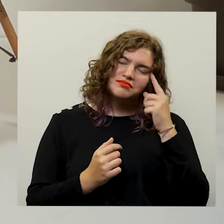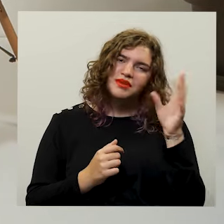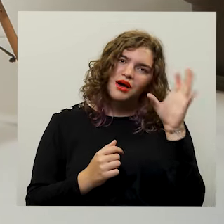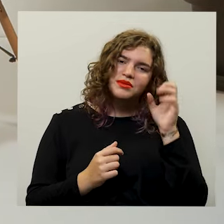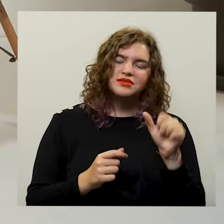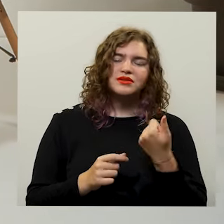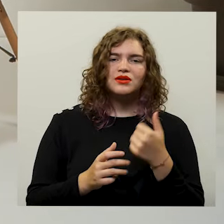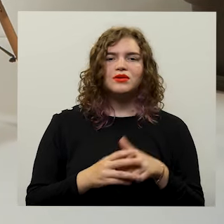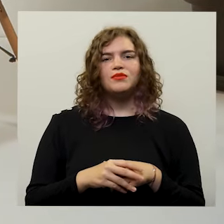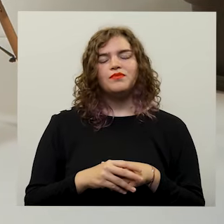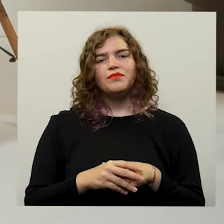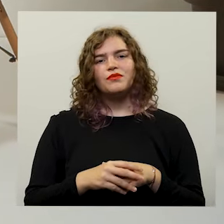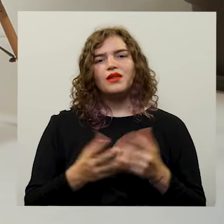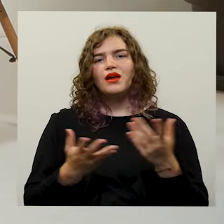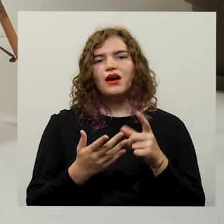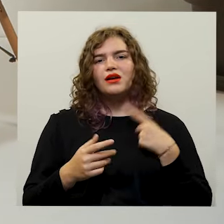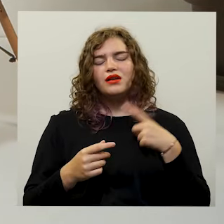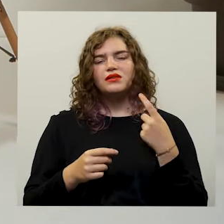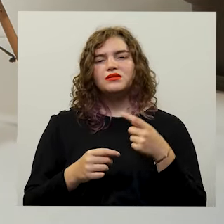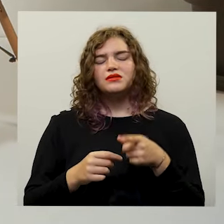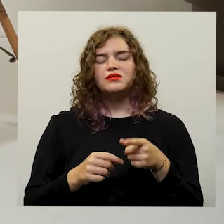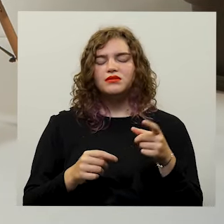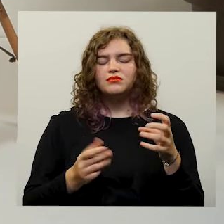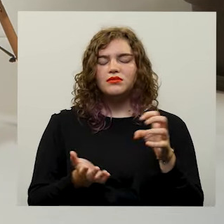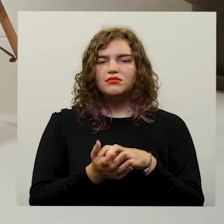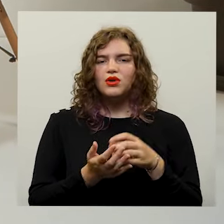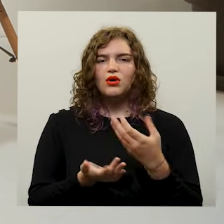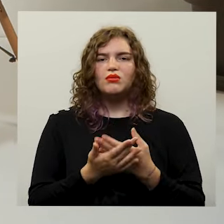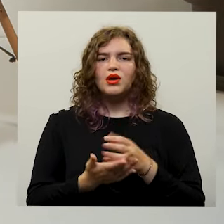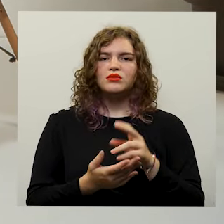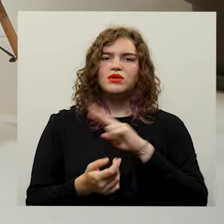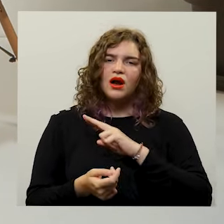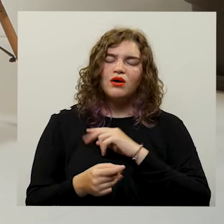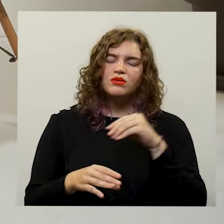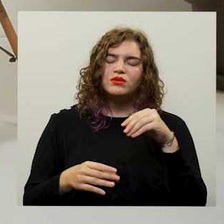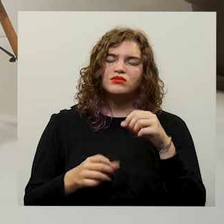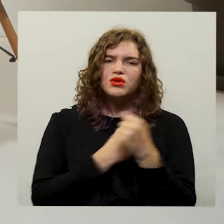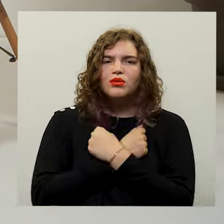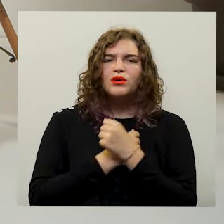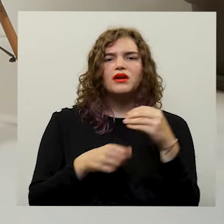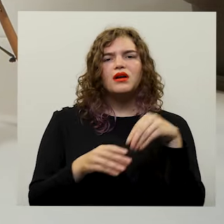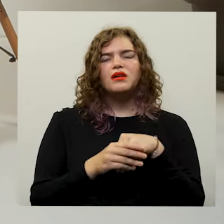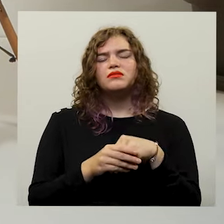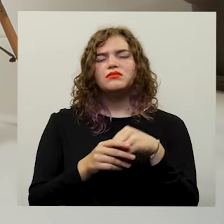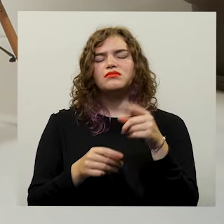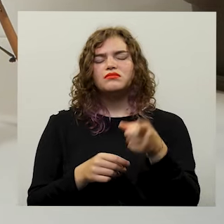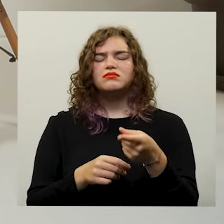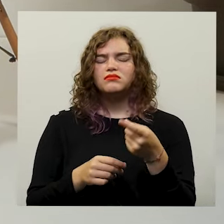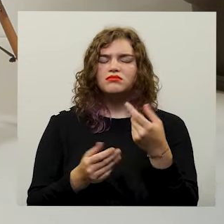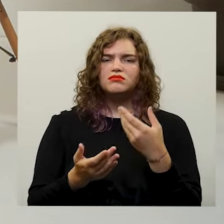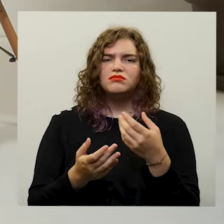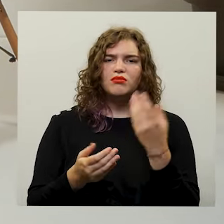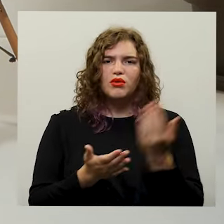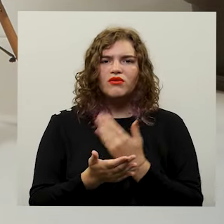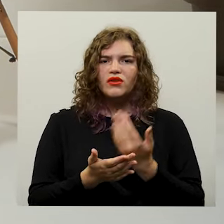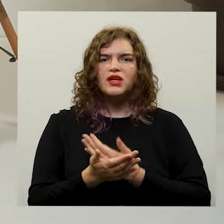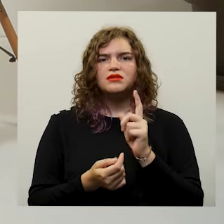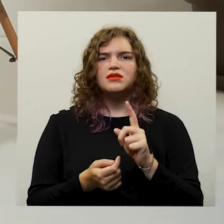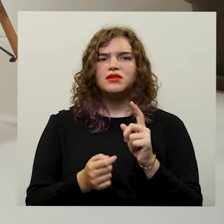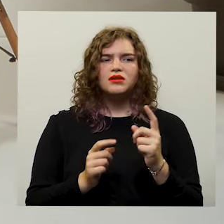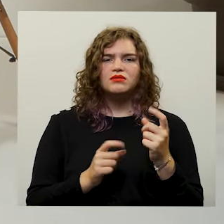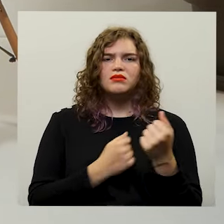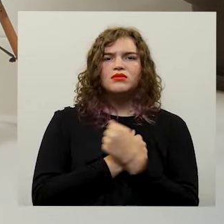Ce frumos! Care e rolul iubirii în toată povestea voastră? Am văzut rolul iubirii lui Dumnezeu pentru voi, dar rolul iubirii